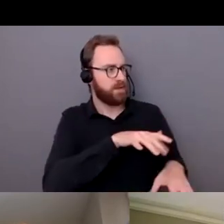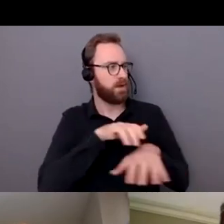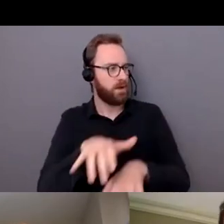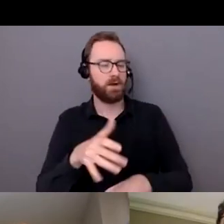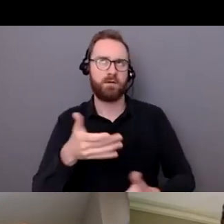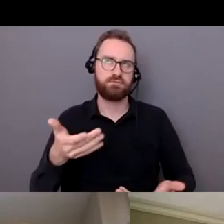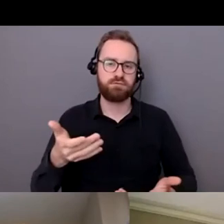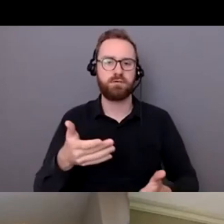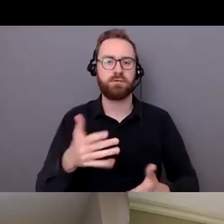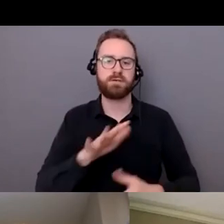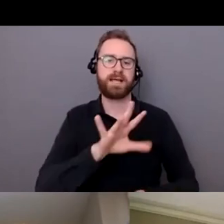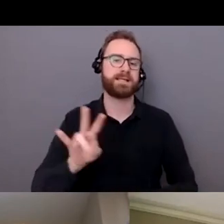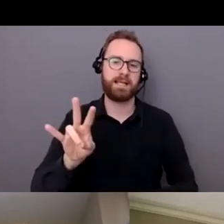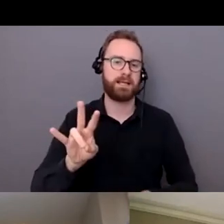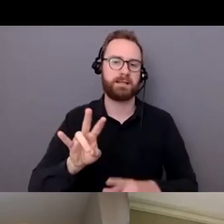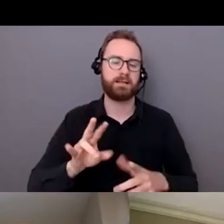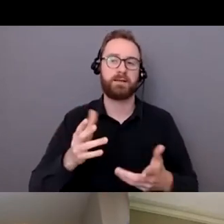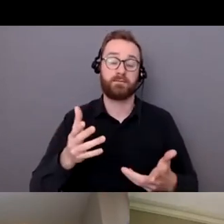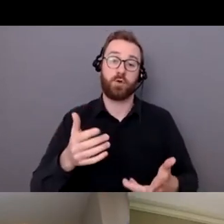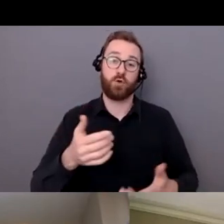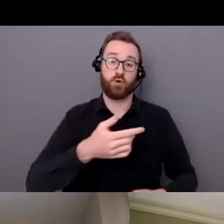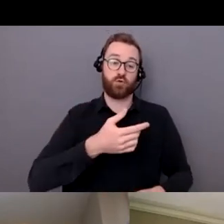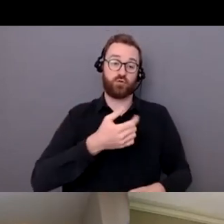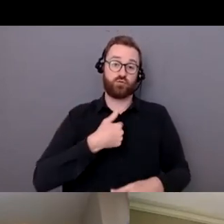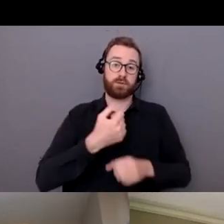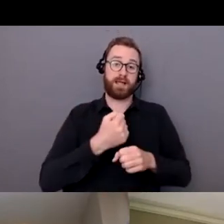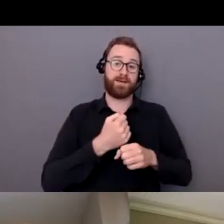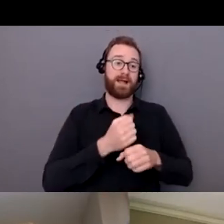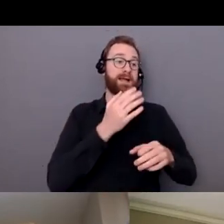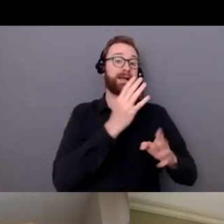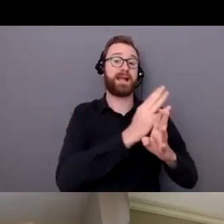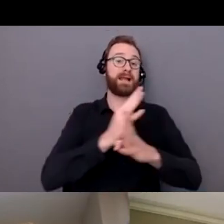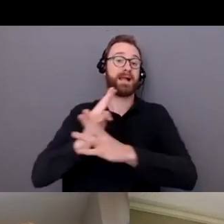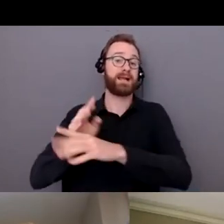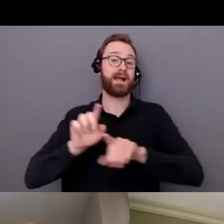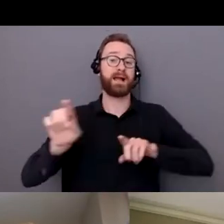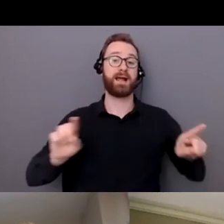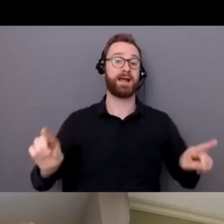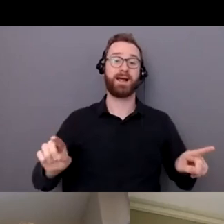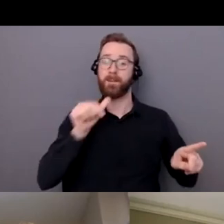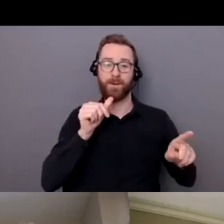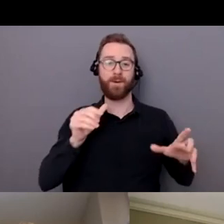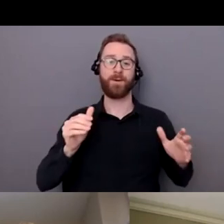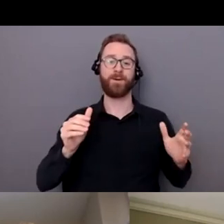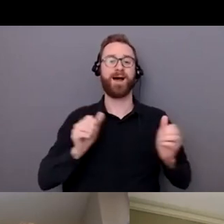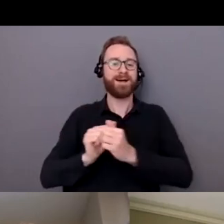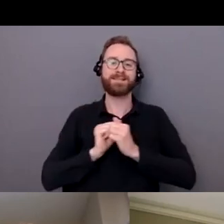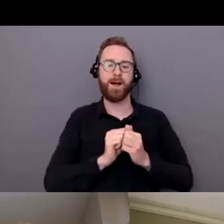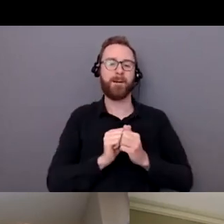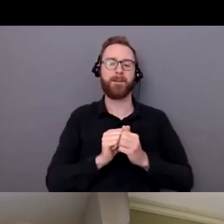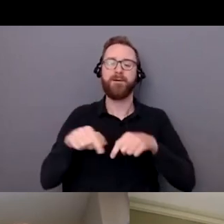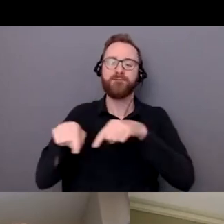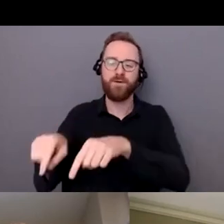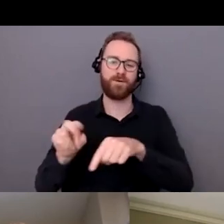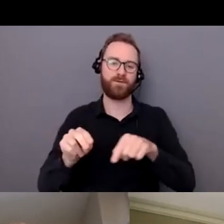un 5 à 7 ou quelque chose. Surtout que nous, nos gens travaillent chez différents clients. Donc, ce n'est pas plein de collègues à la même adresse qui sortent aller au 5 à 7. C'est plein de